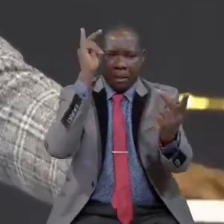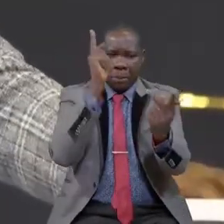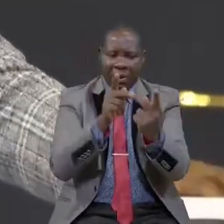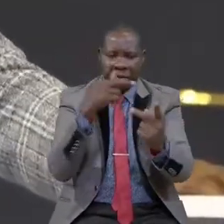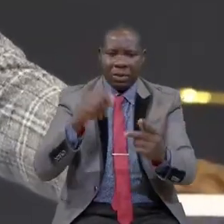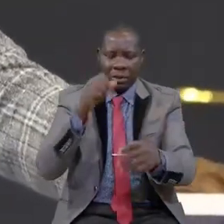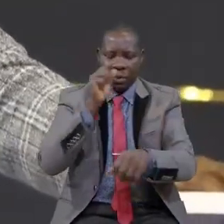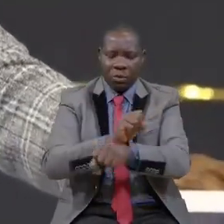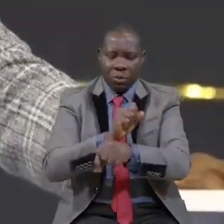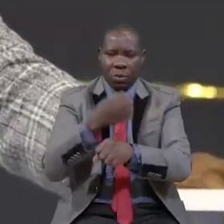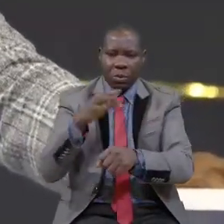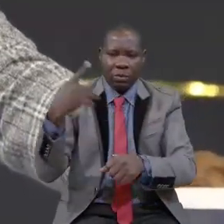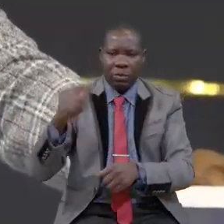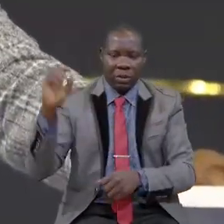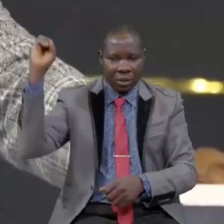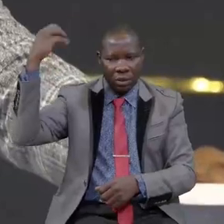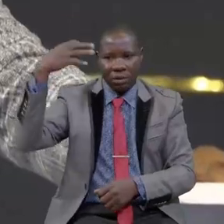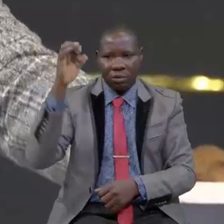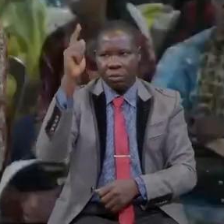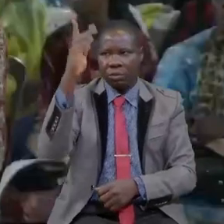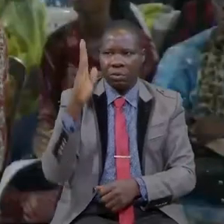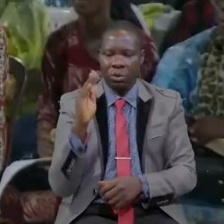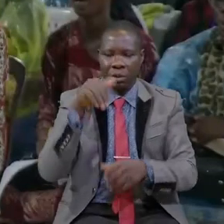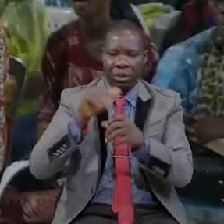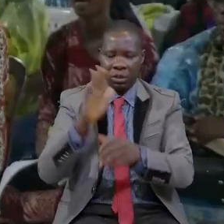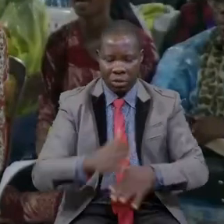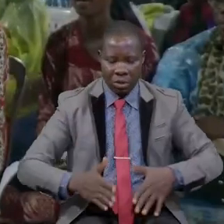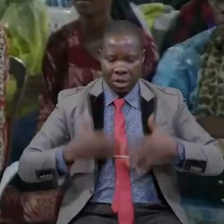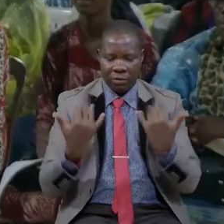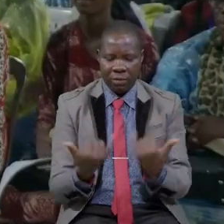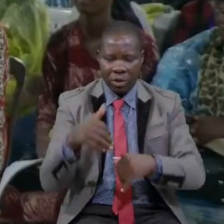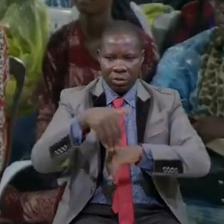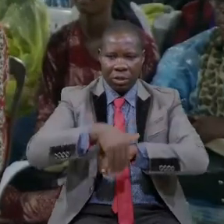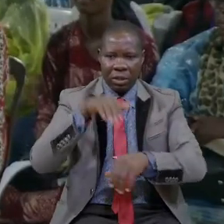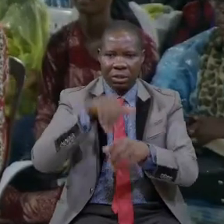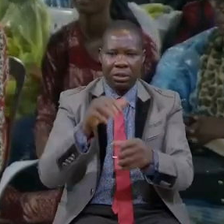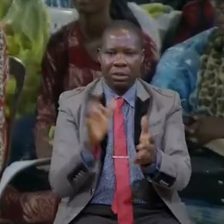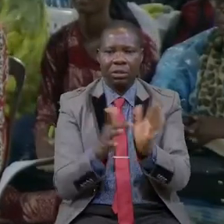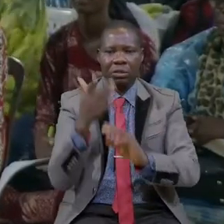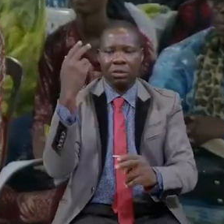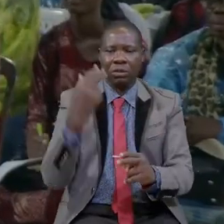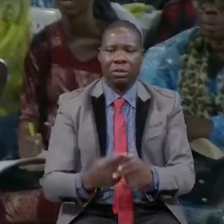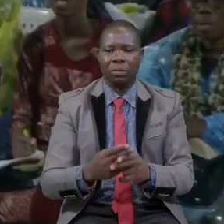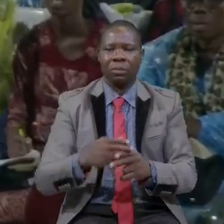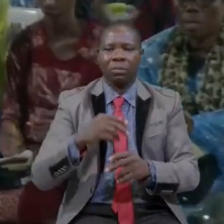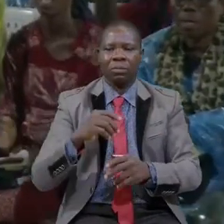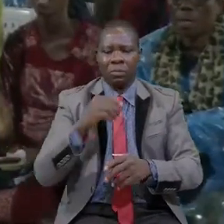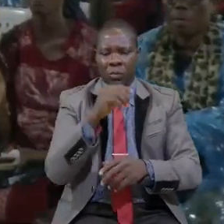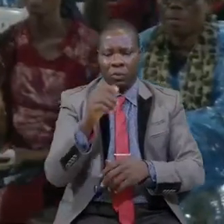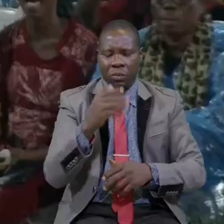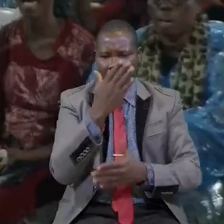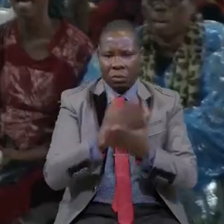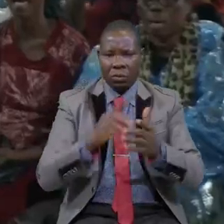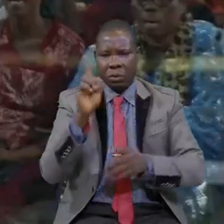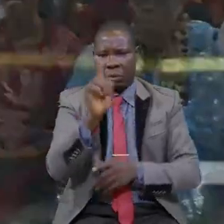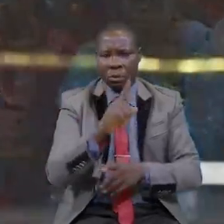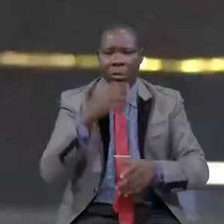la grâce de Dieu sera abondante dans ta vie au nom de Jésus. Quelqu'un dit Amen.